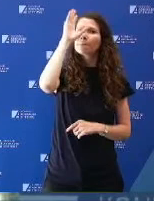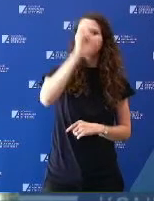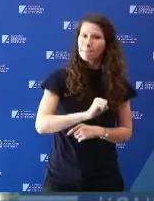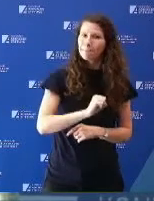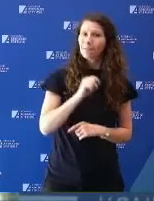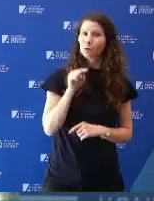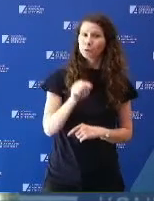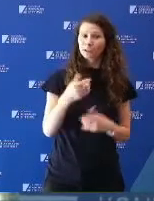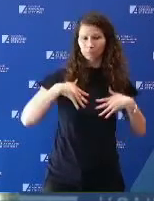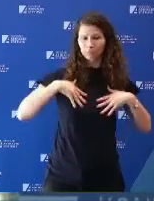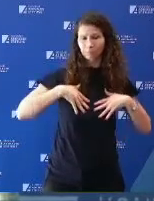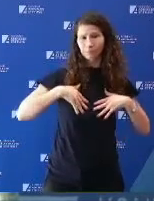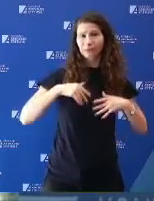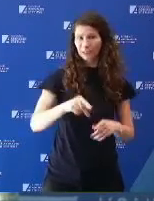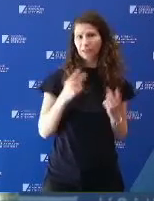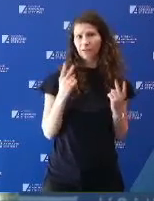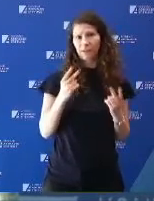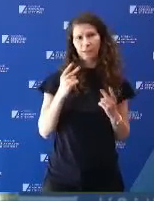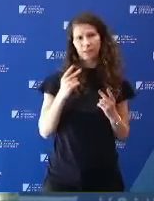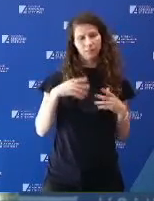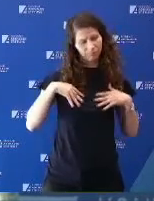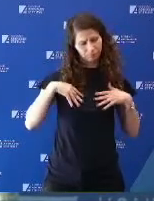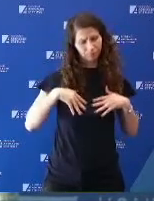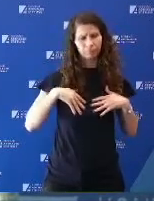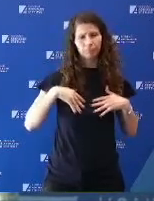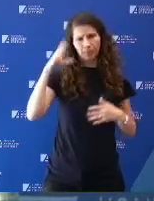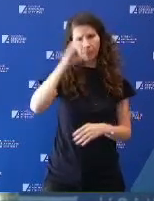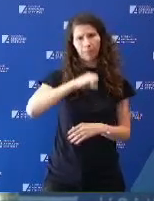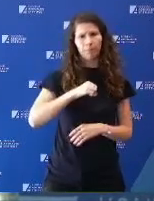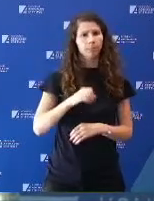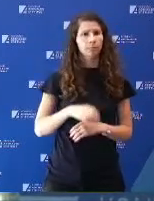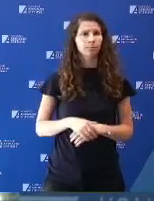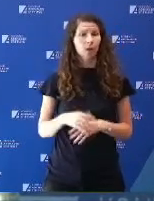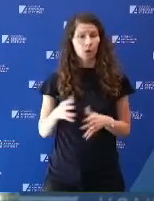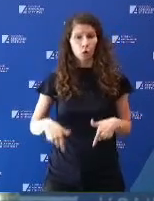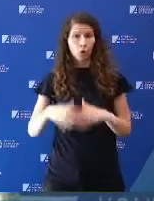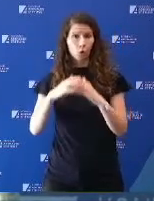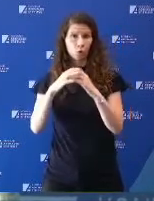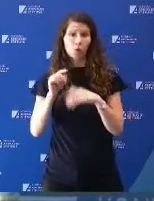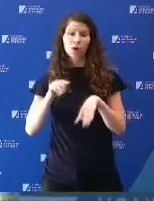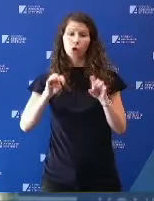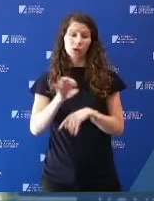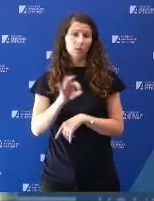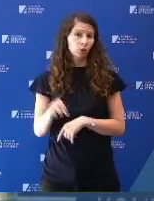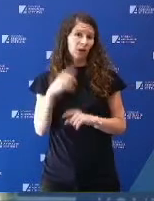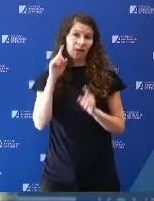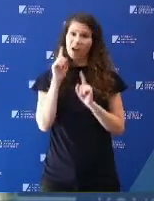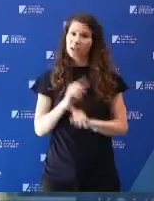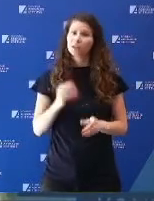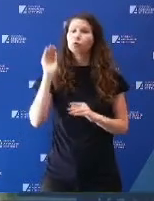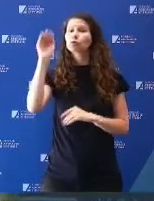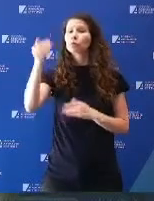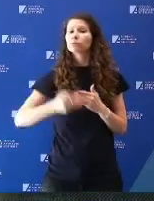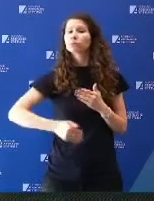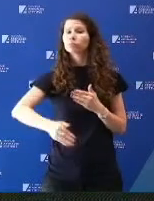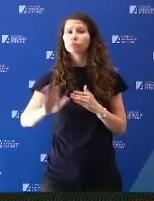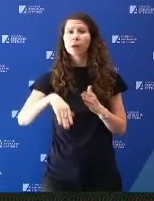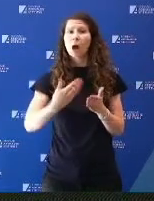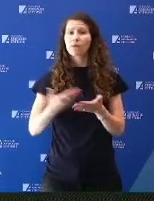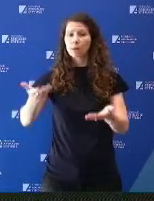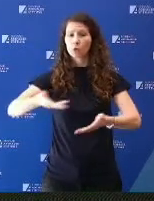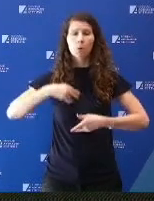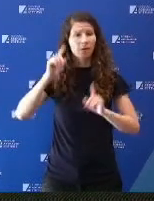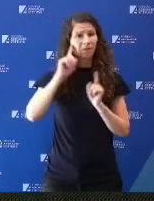zu verinnerlichen und dass man übrigens, wenn man was gründet, dass man zu 90% nicht weiß, was für Aufgaben auf einen zukommen und man auch noch nicht weiß, wie man